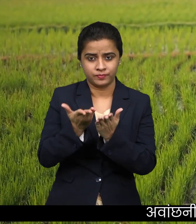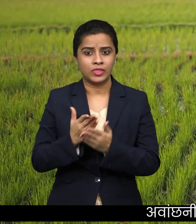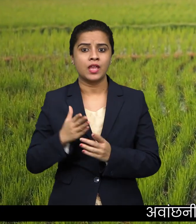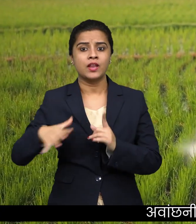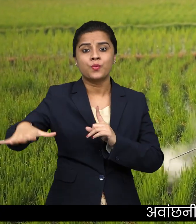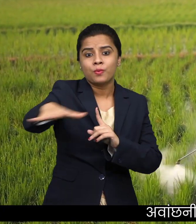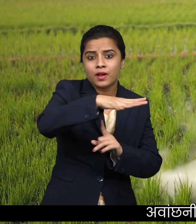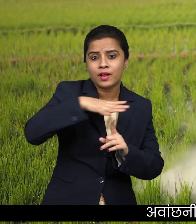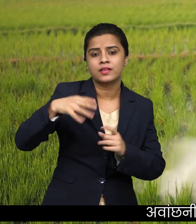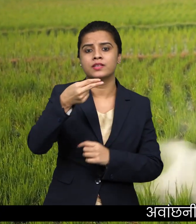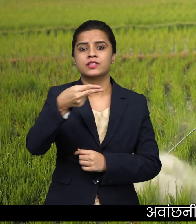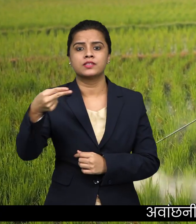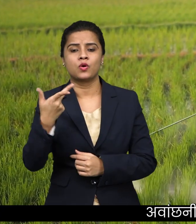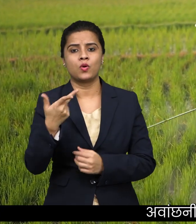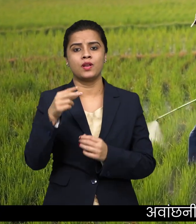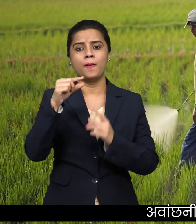है।